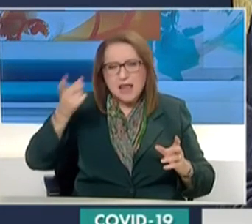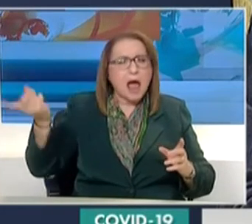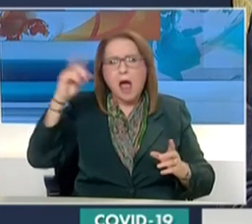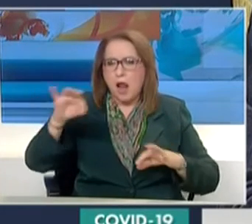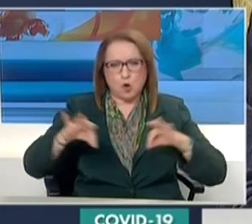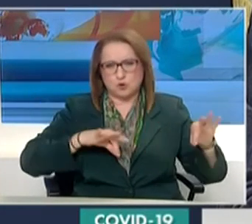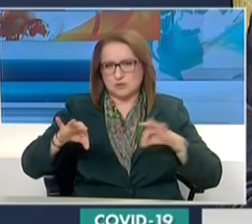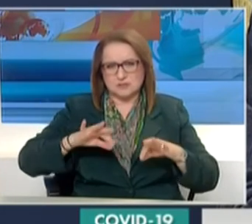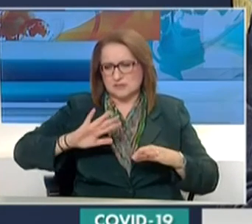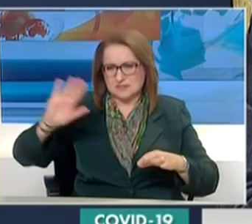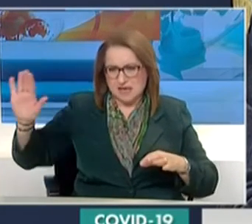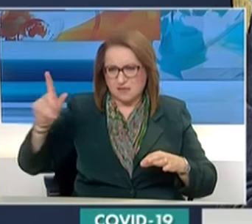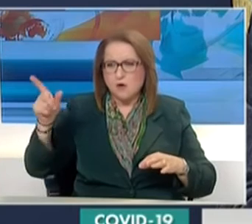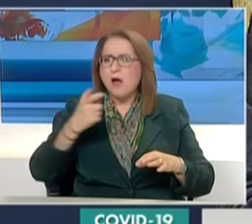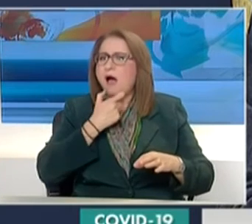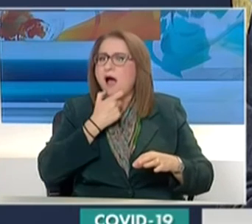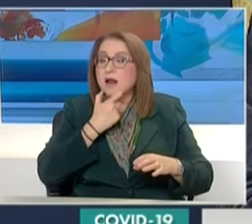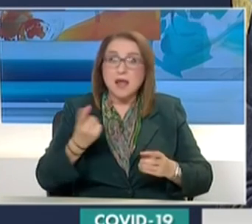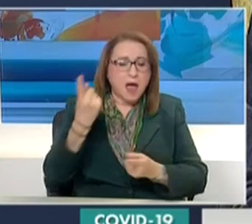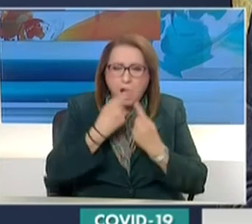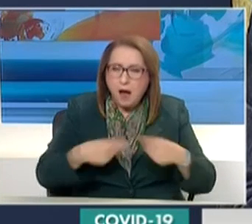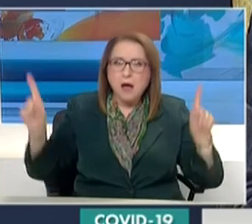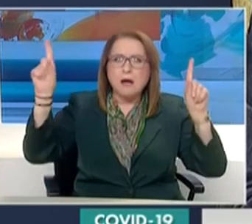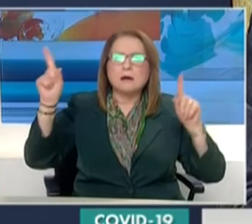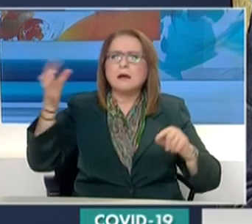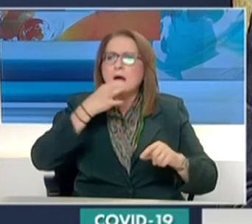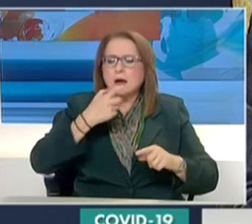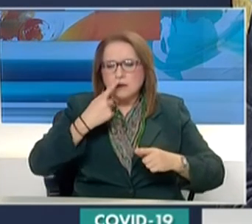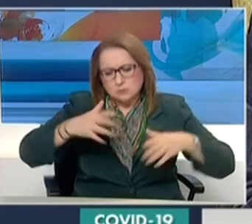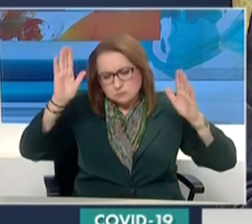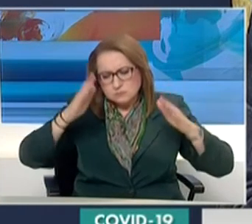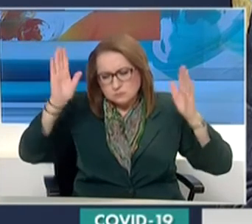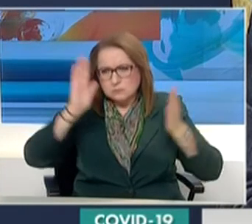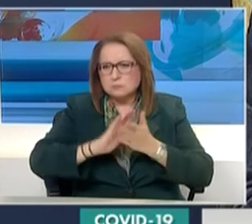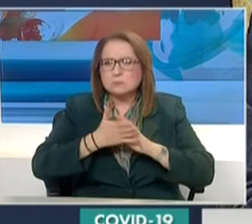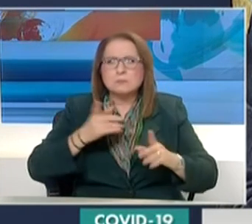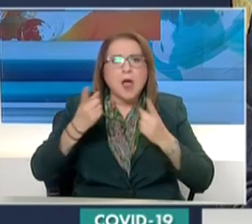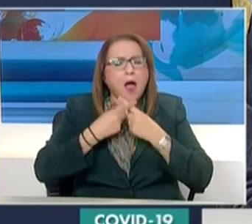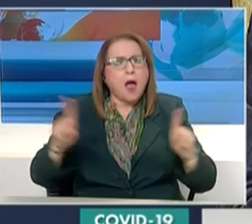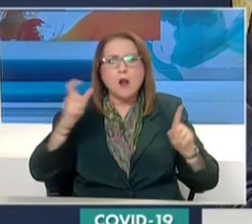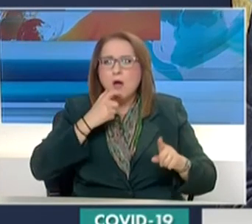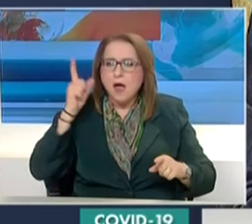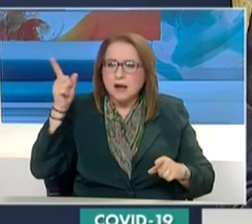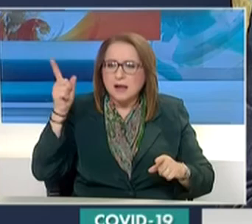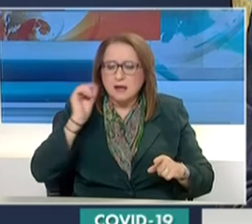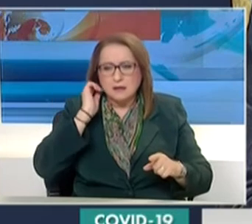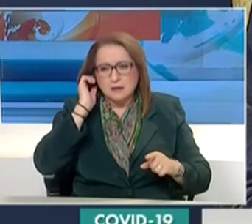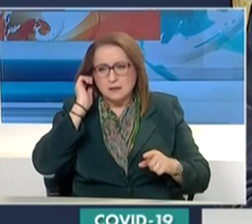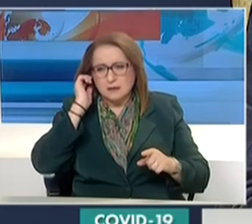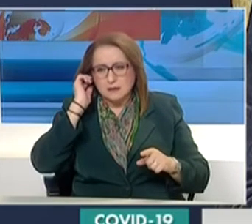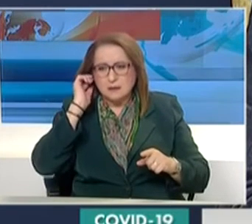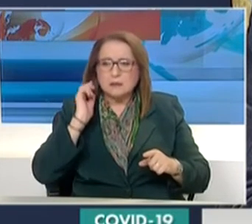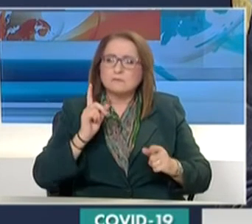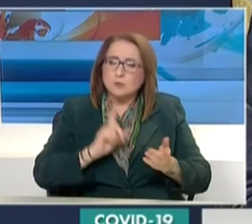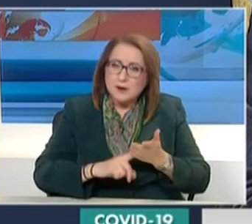είναι, ας το κολλήσουμε όλοι, η οποία βέβαια μπορεί να έχει τραγικές συνέπειες για την ίδια και το σύστημα υγείας της, πρέπει να είναι